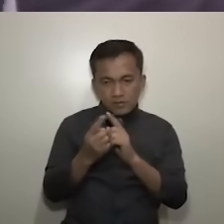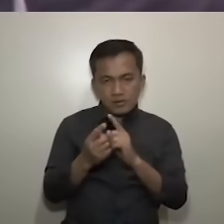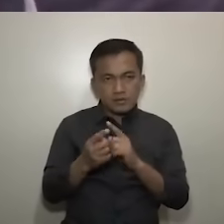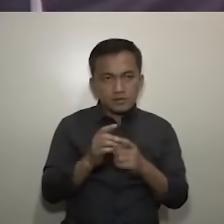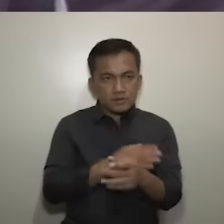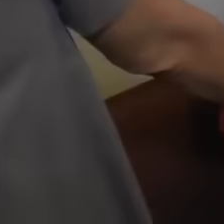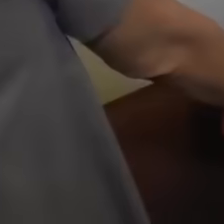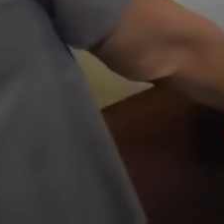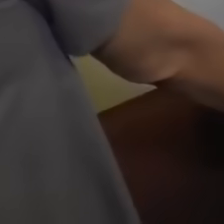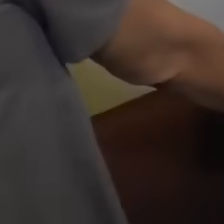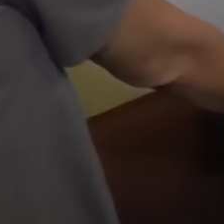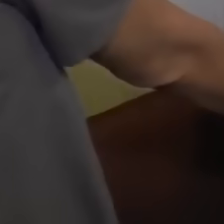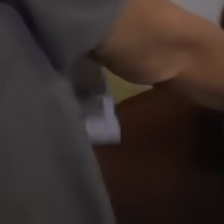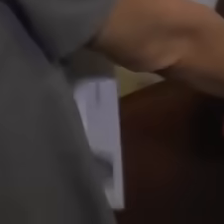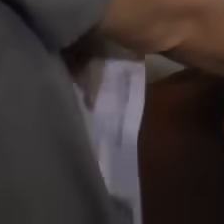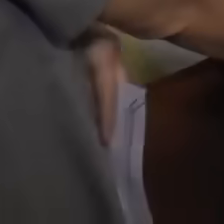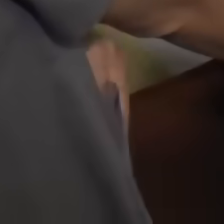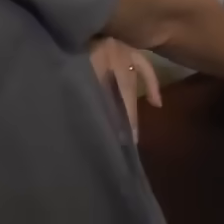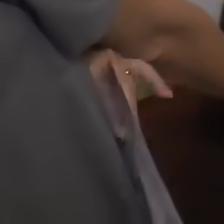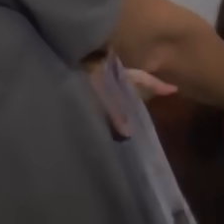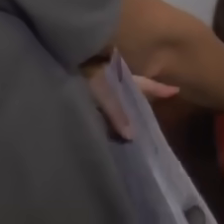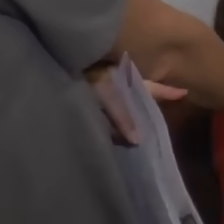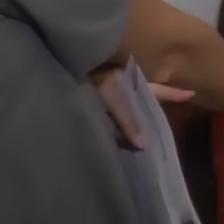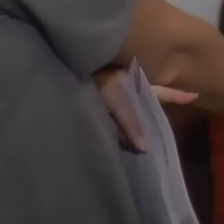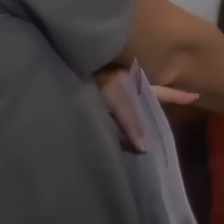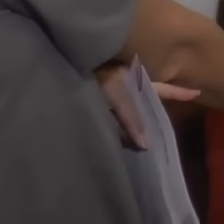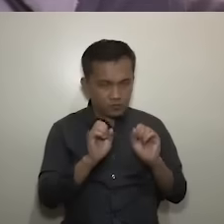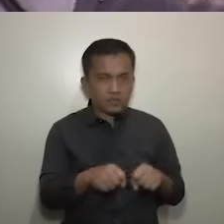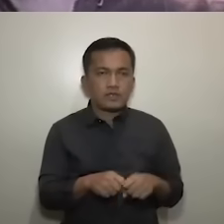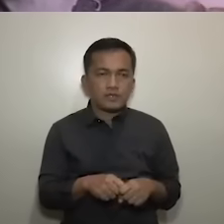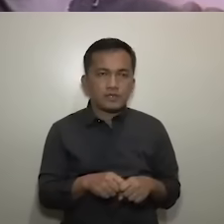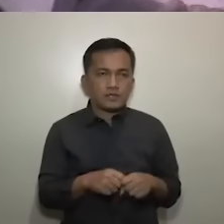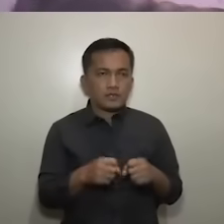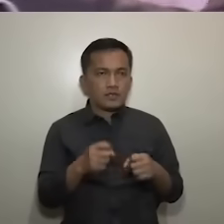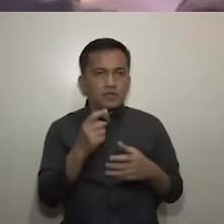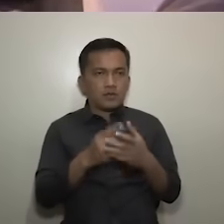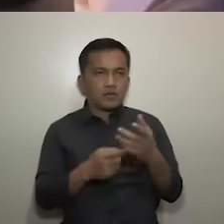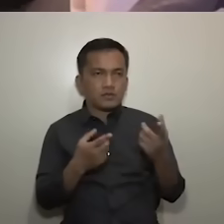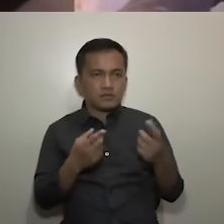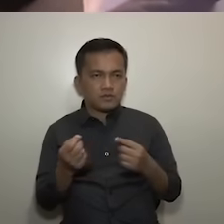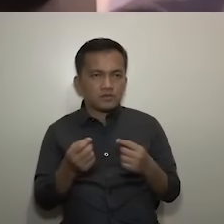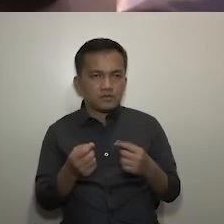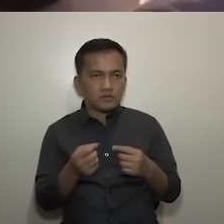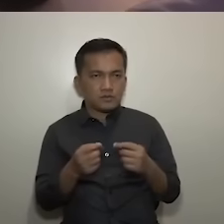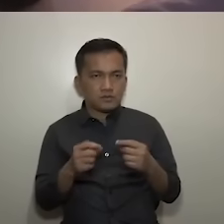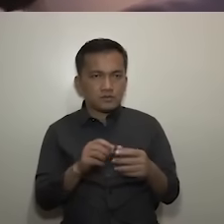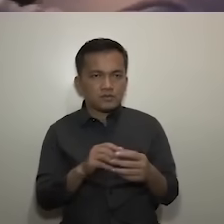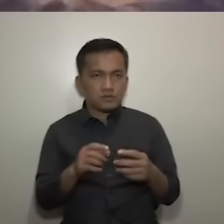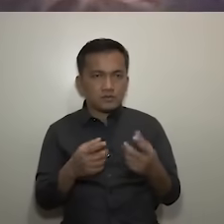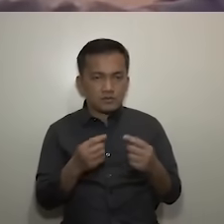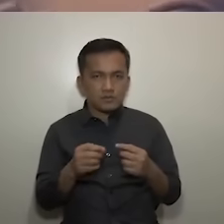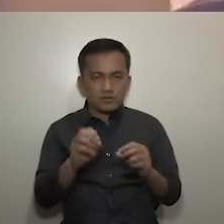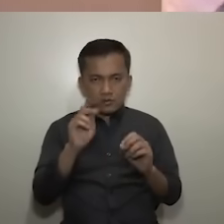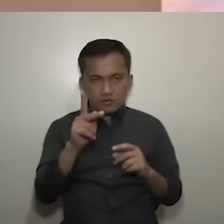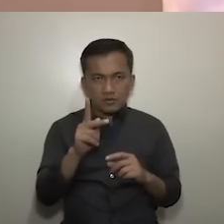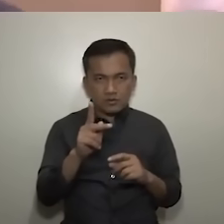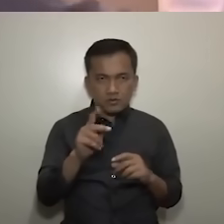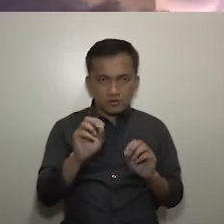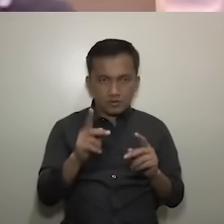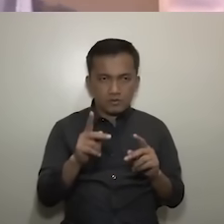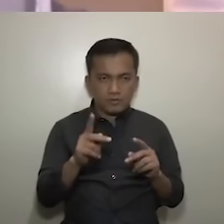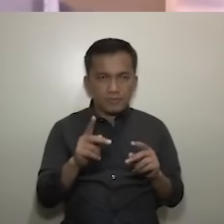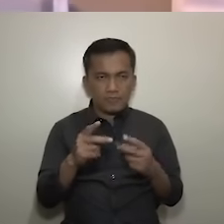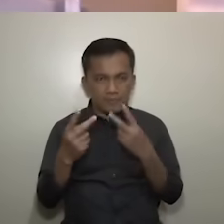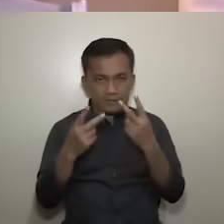bata. Okay, ma? Ngayon, kung gusto niya siya i-demanda dyan, pwede naman. Ganito gagawin natin, sir, ha? Daming dagdag. Sir, okay na sa... Okay ka na